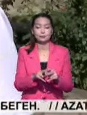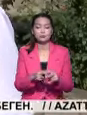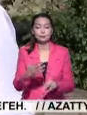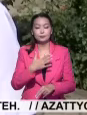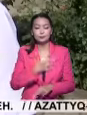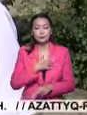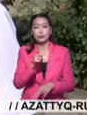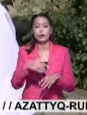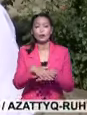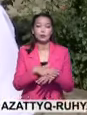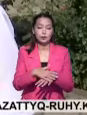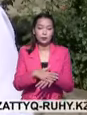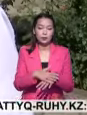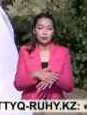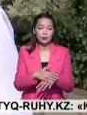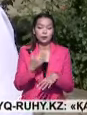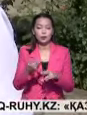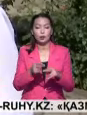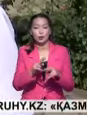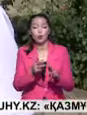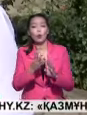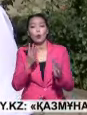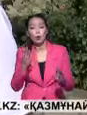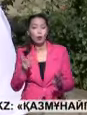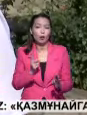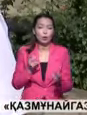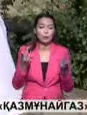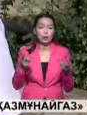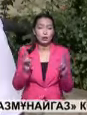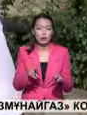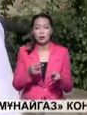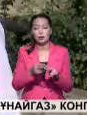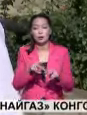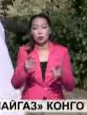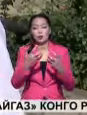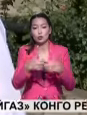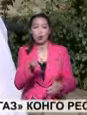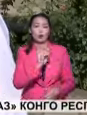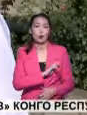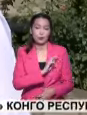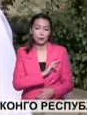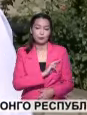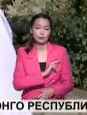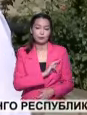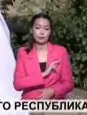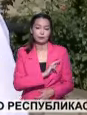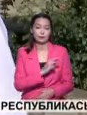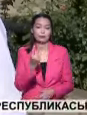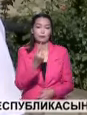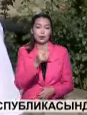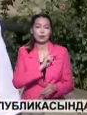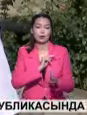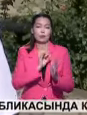біздің науқастар ертең оны кезекке көп күтпеу үшін сол цифрландыру жүйесі бір жүйеге